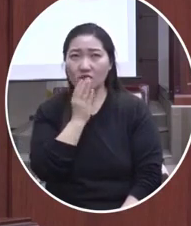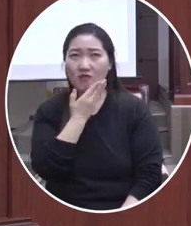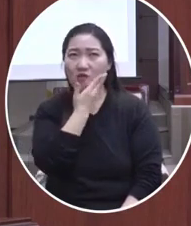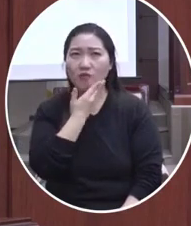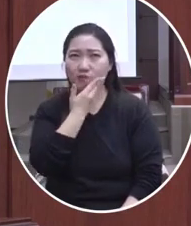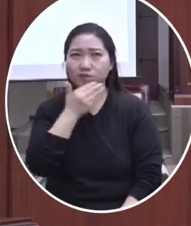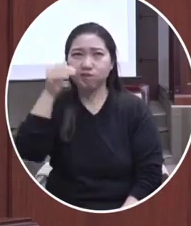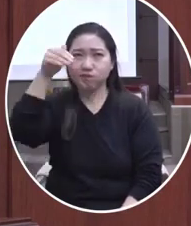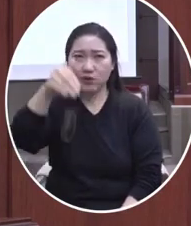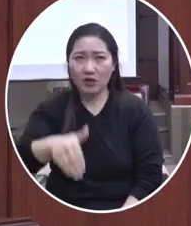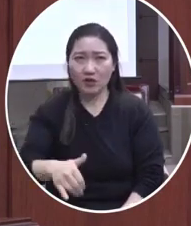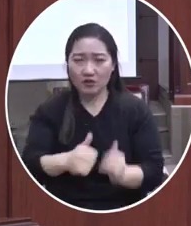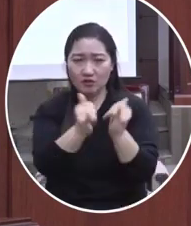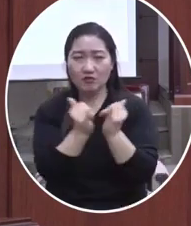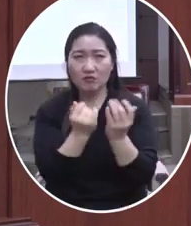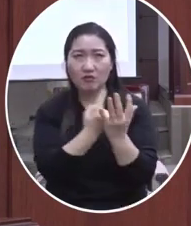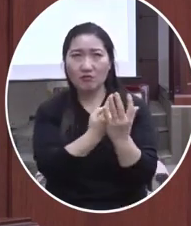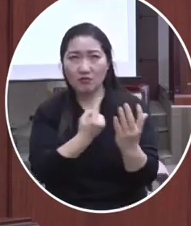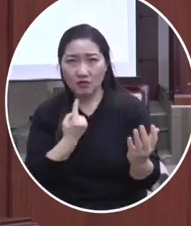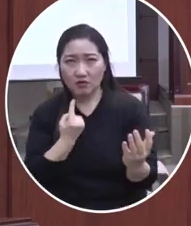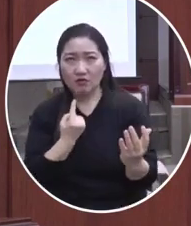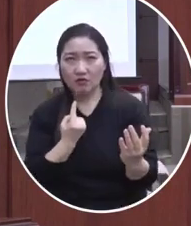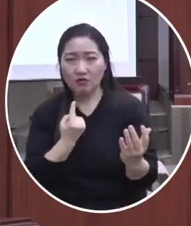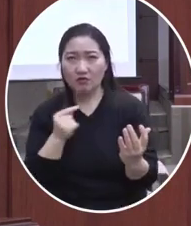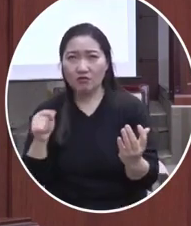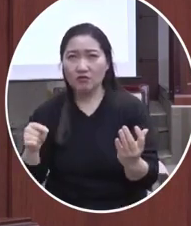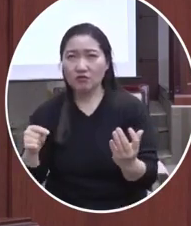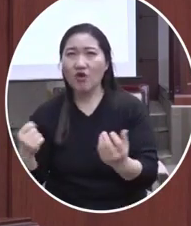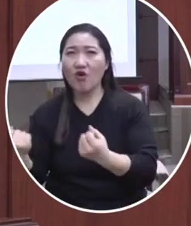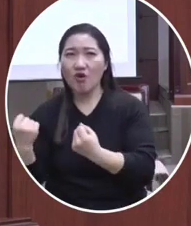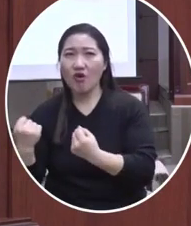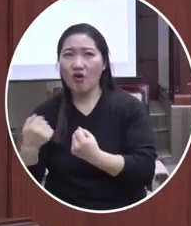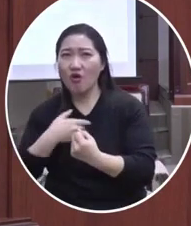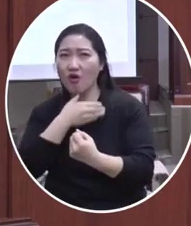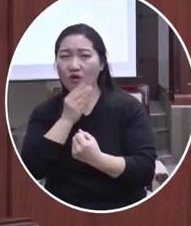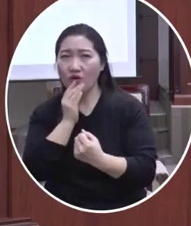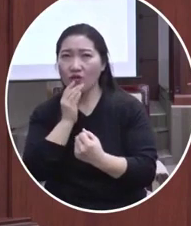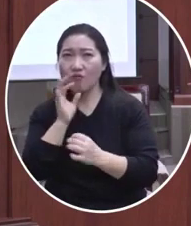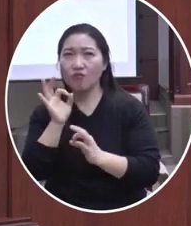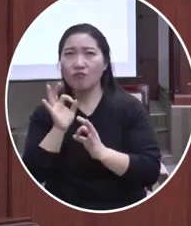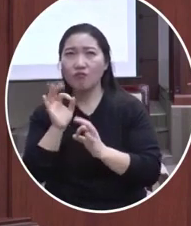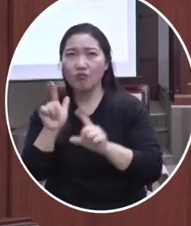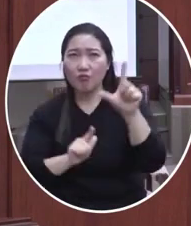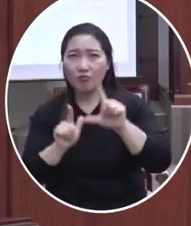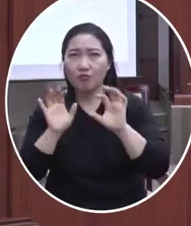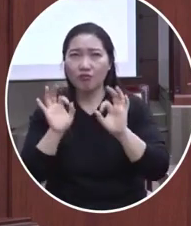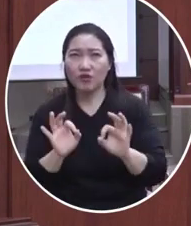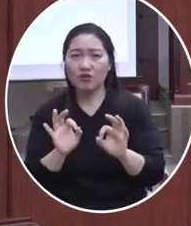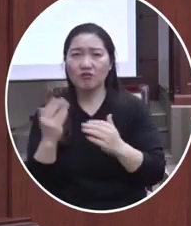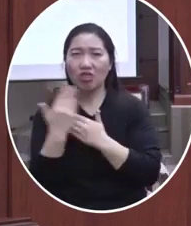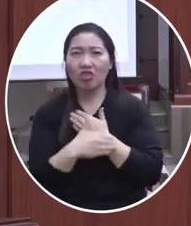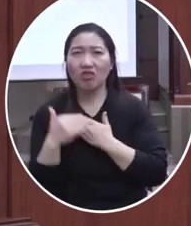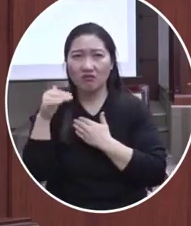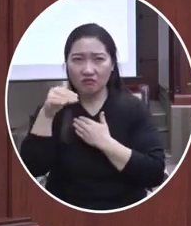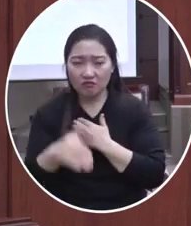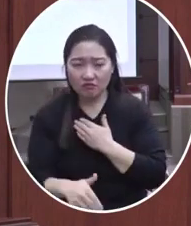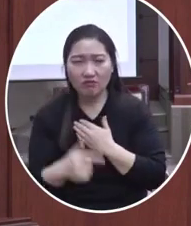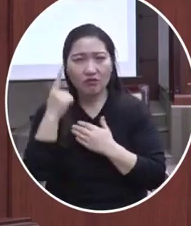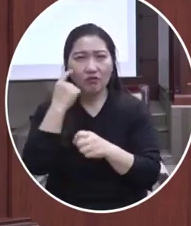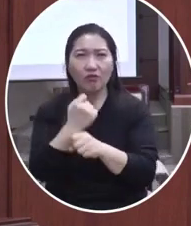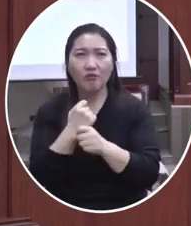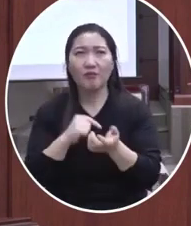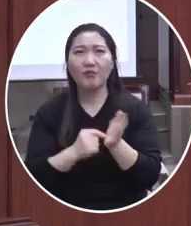영양결핍과 사회적 고립감으로 인해 그렇지 않은 어르신들보다 더 빨리 노쇠해진다는 연구 결과를 발표하기도